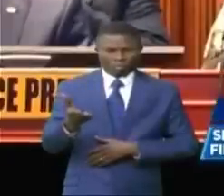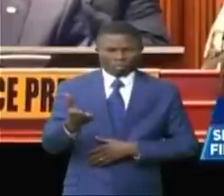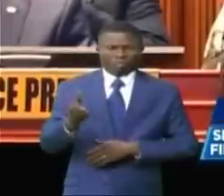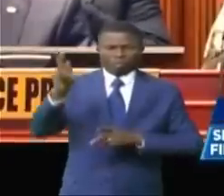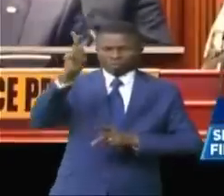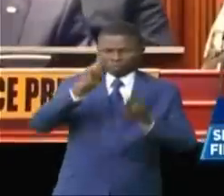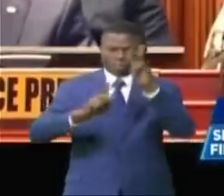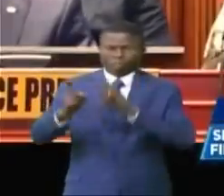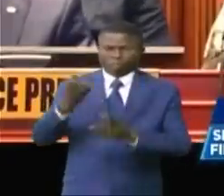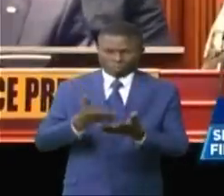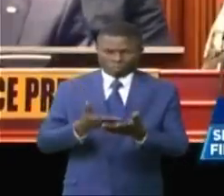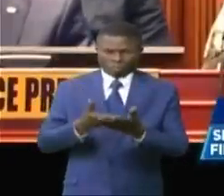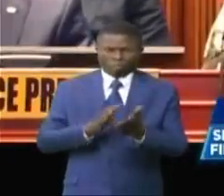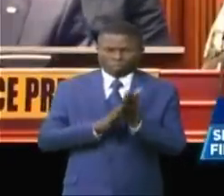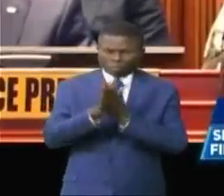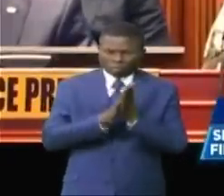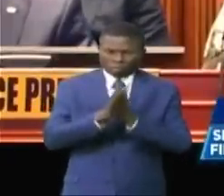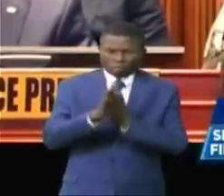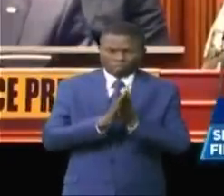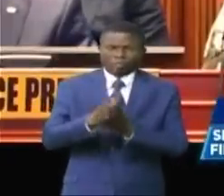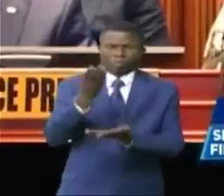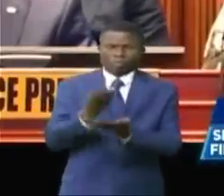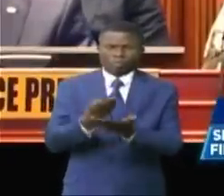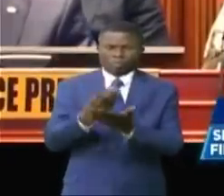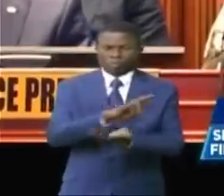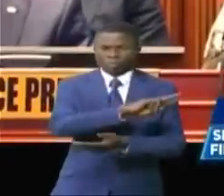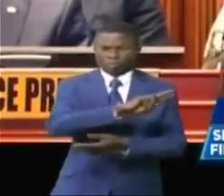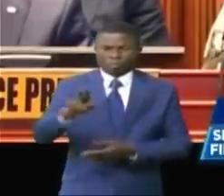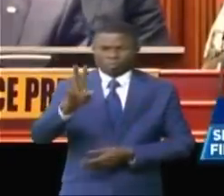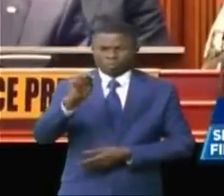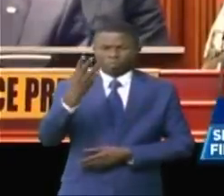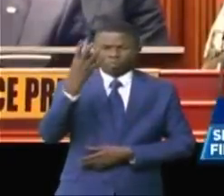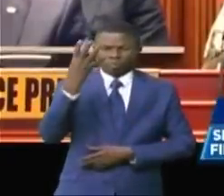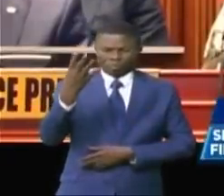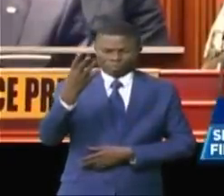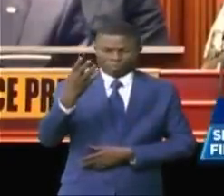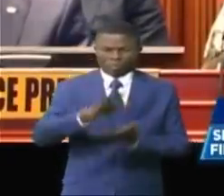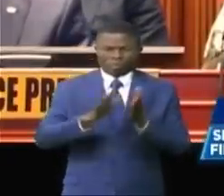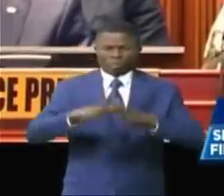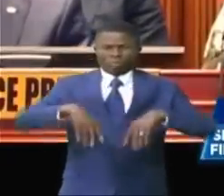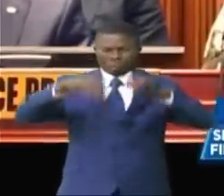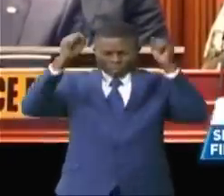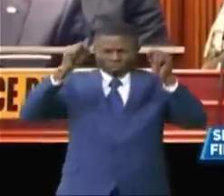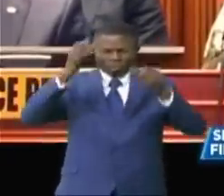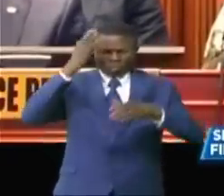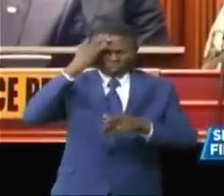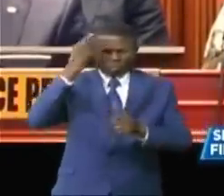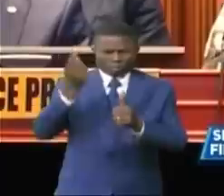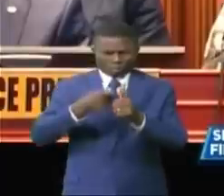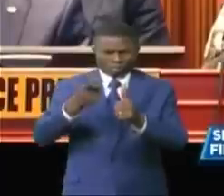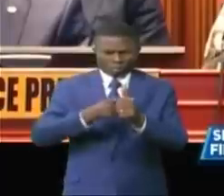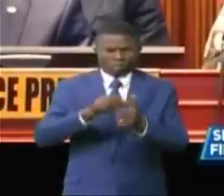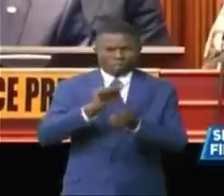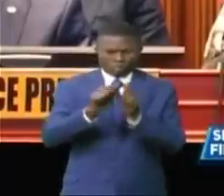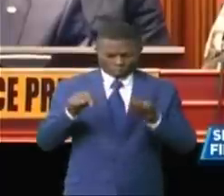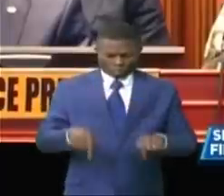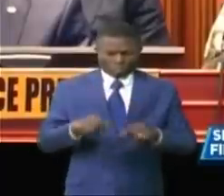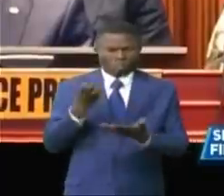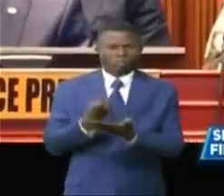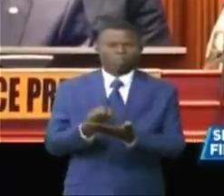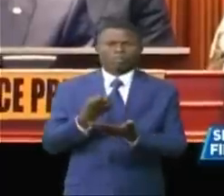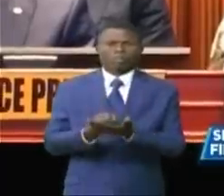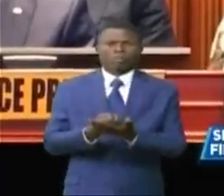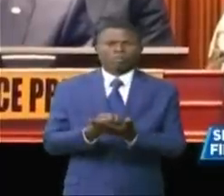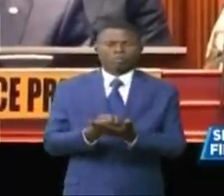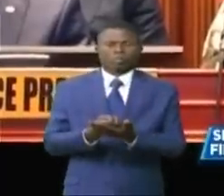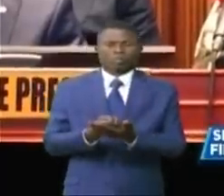population, je souhaite que le budget 2024 soit adopté en tenant compte de la conjoncture économique